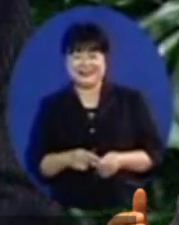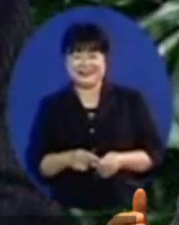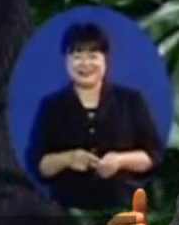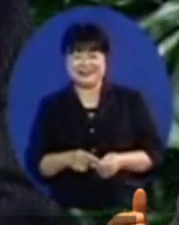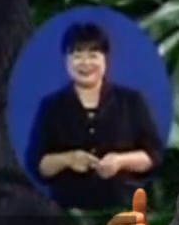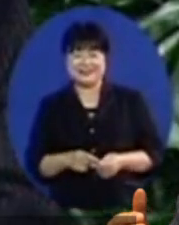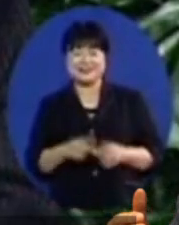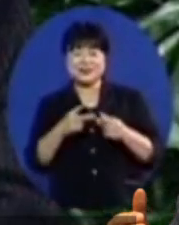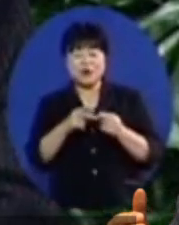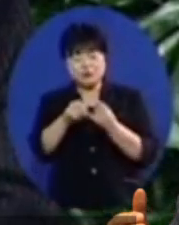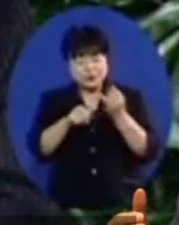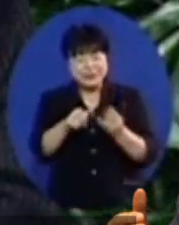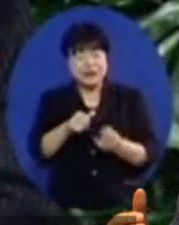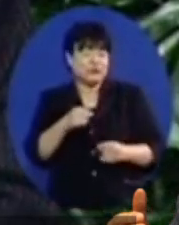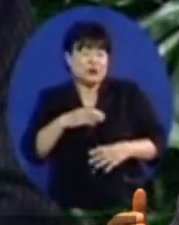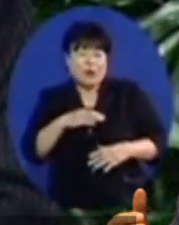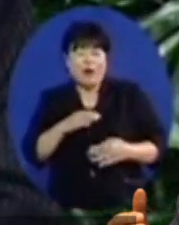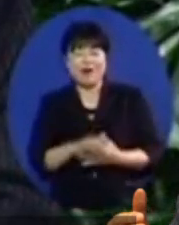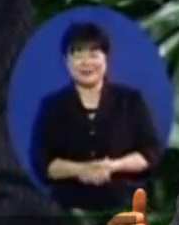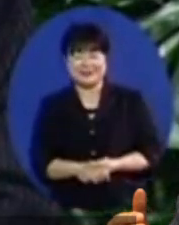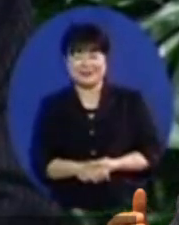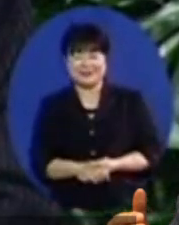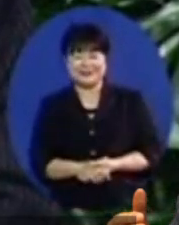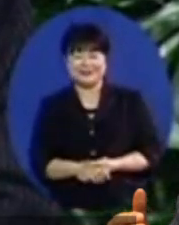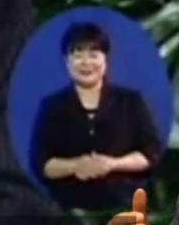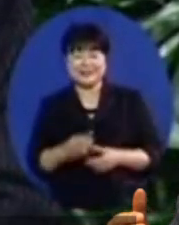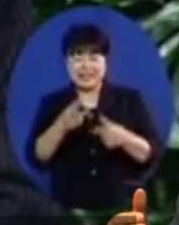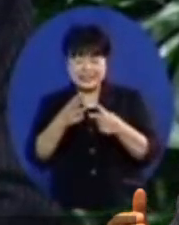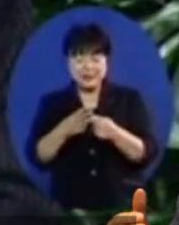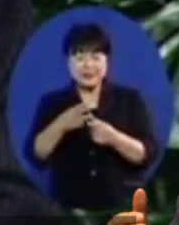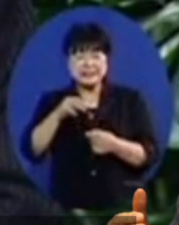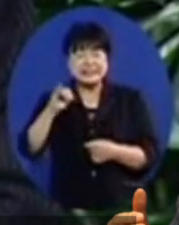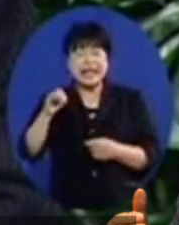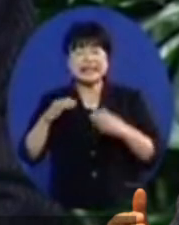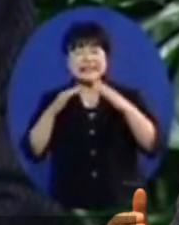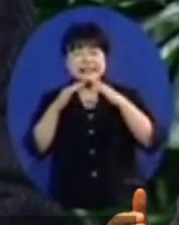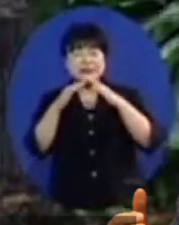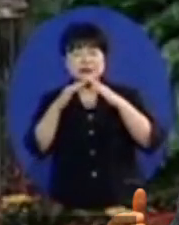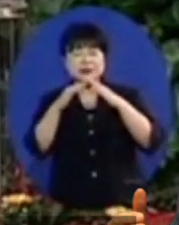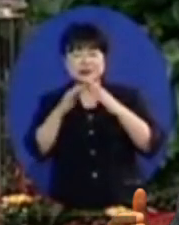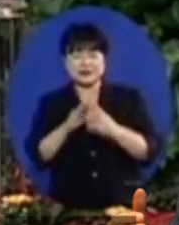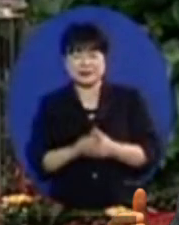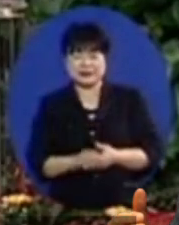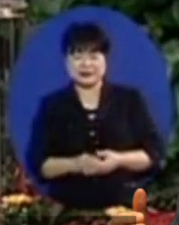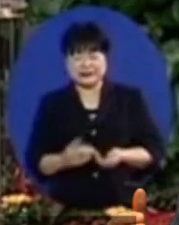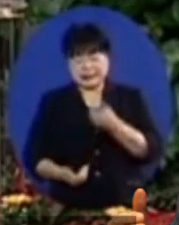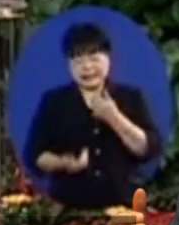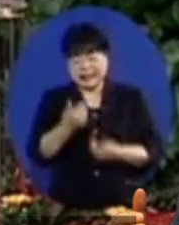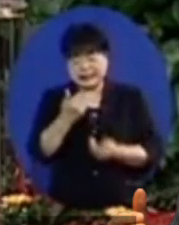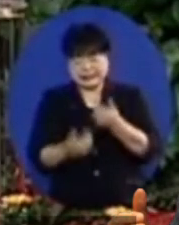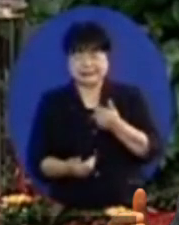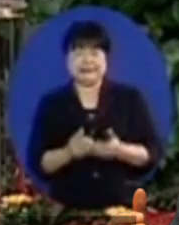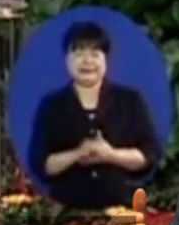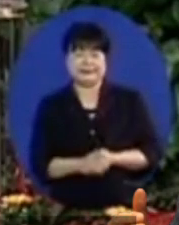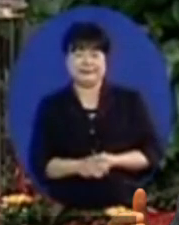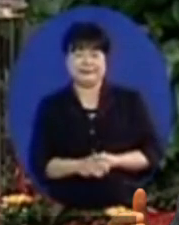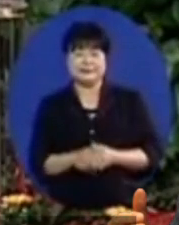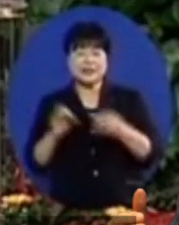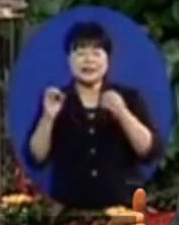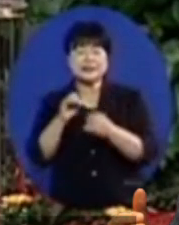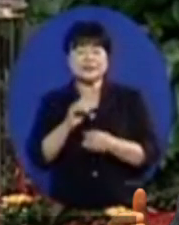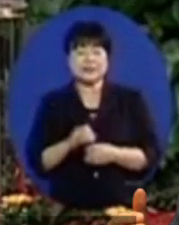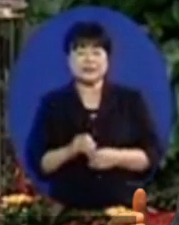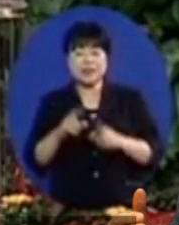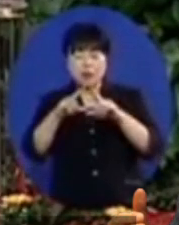싸움이 무섭게는 무서운가 봐요. 그리고 시댁 식구와의 마찰 등으로 나타나는 것입니다. 응답자